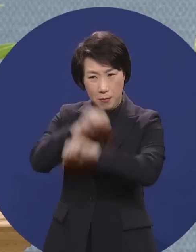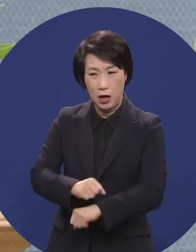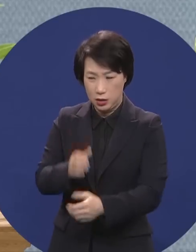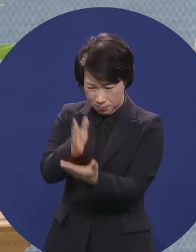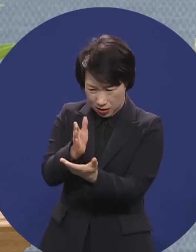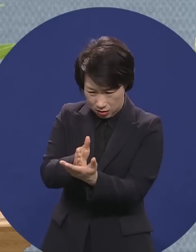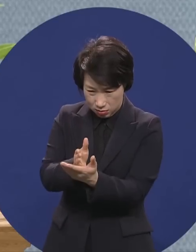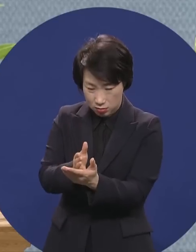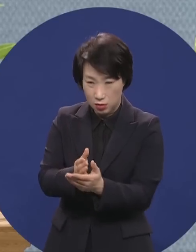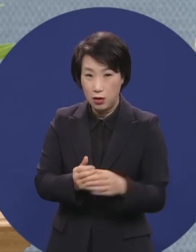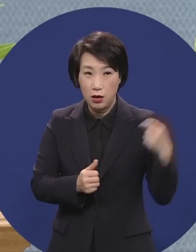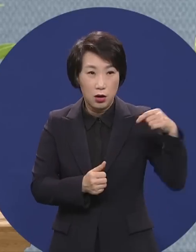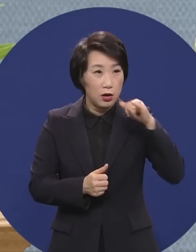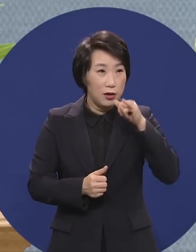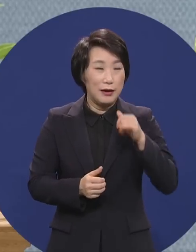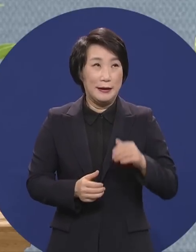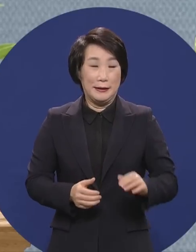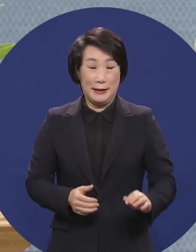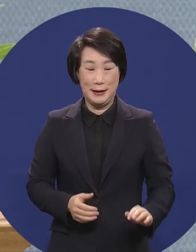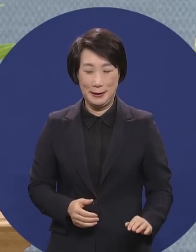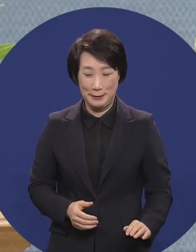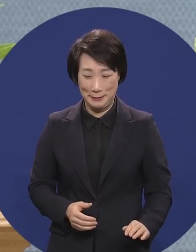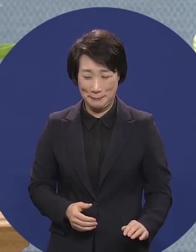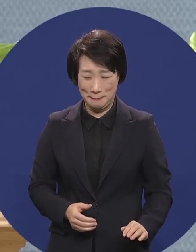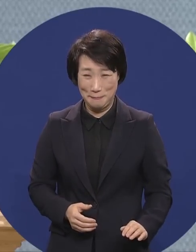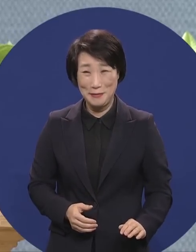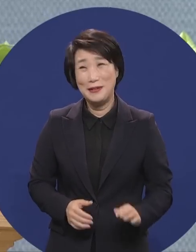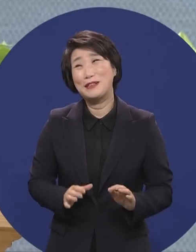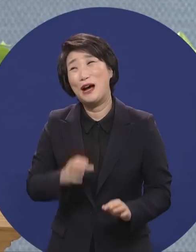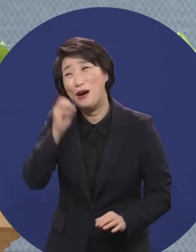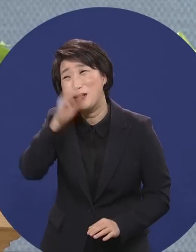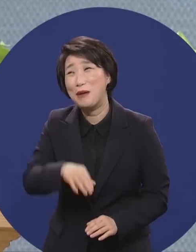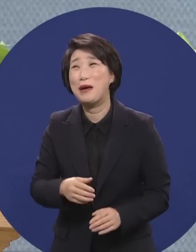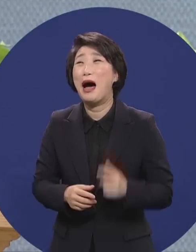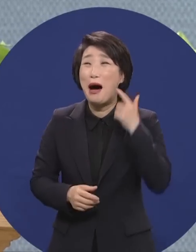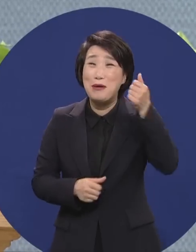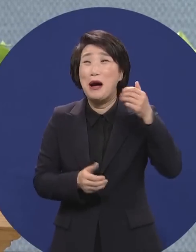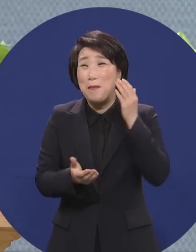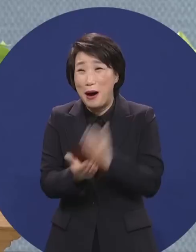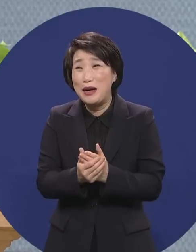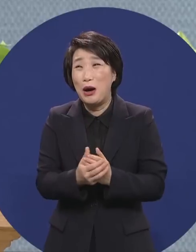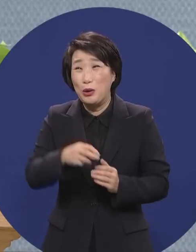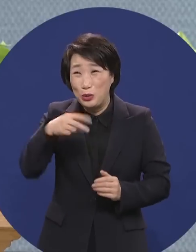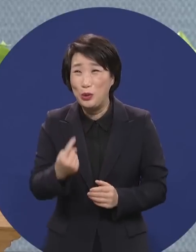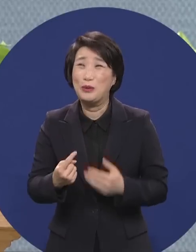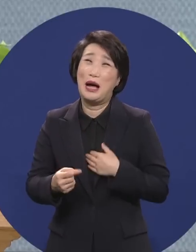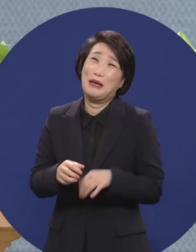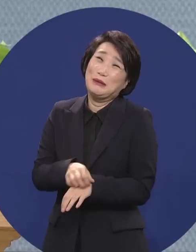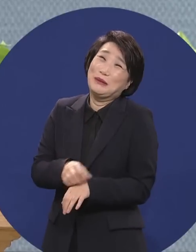거야. 절대 그러지 마라. 아니 어차피 하지 말라기도 할 거요. 그거